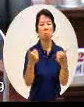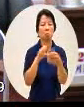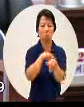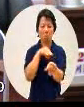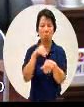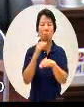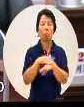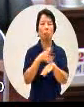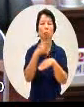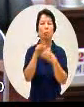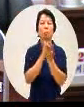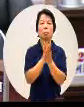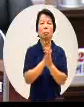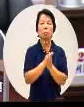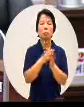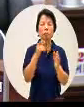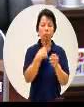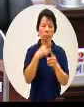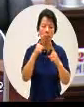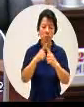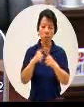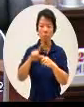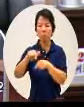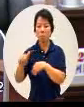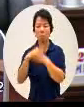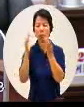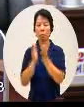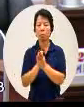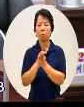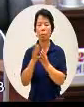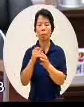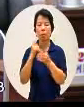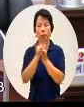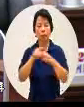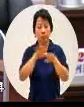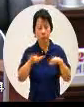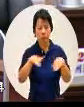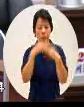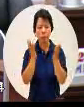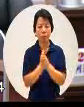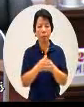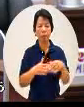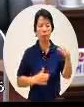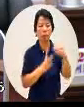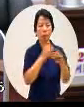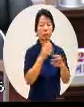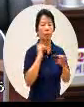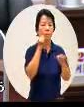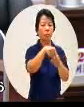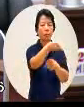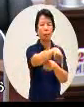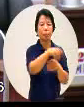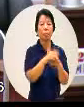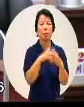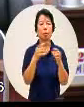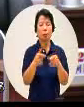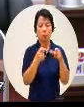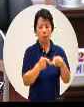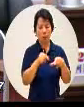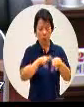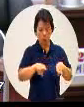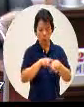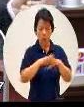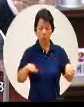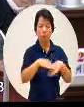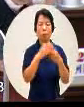就是什麼把人跟物在最短的時間內安全送到他要的目的地這就是王國才講的安全舒適便利